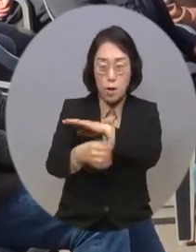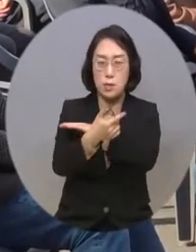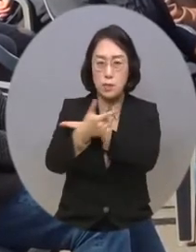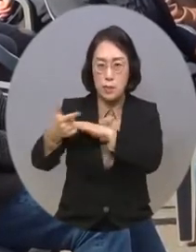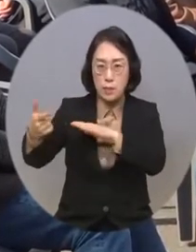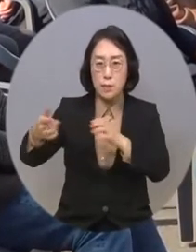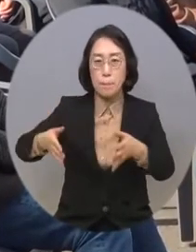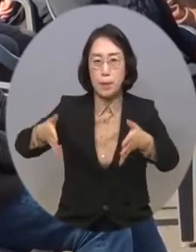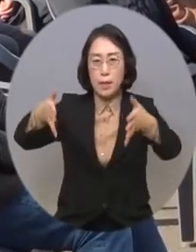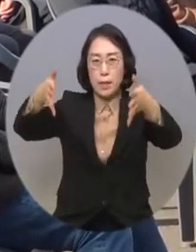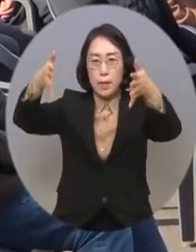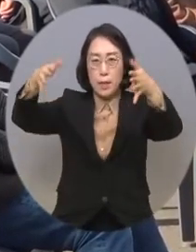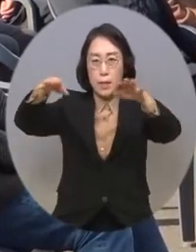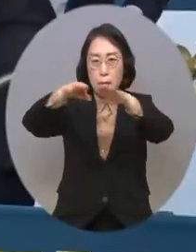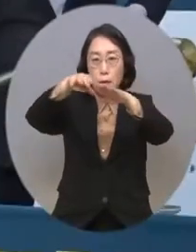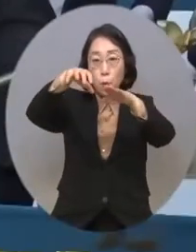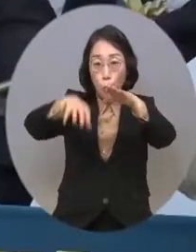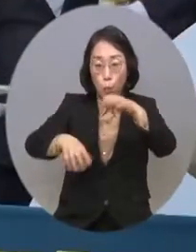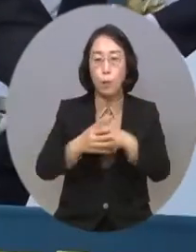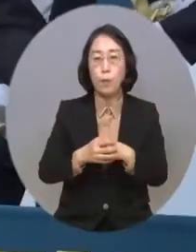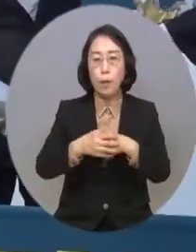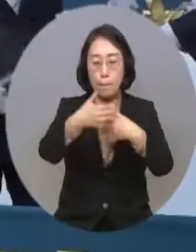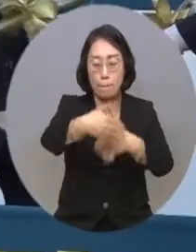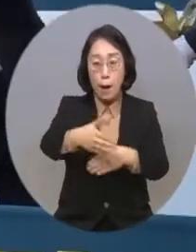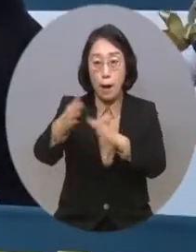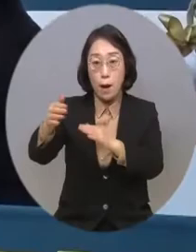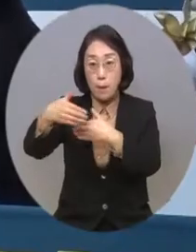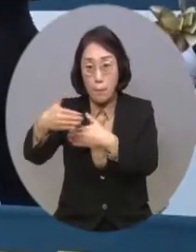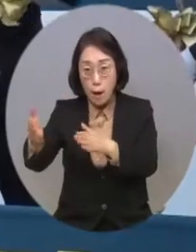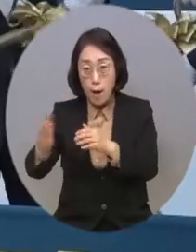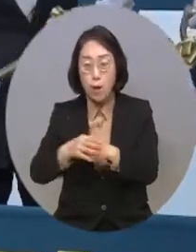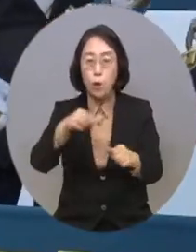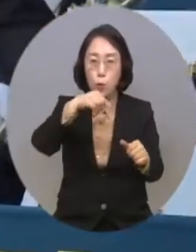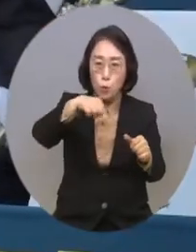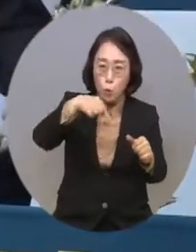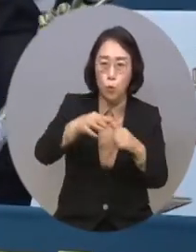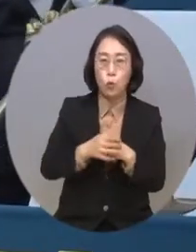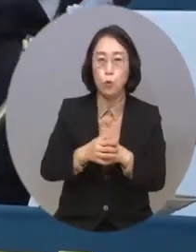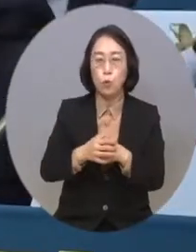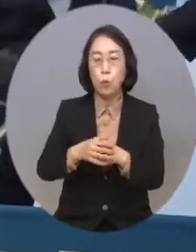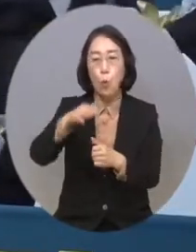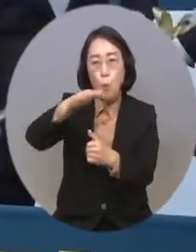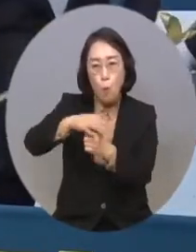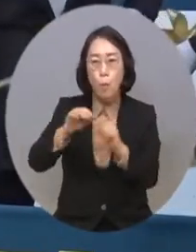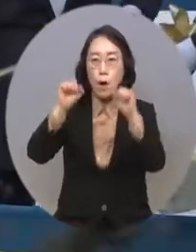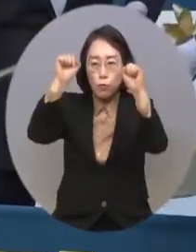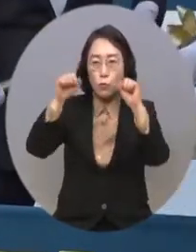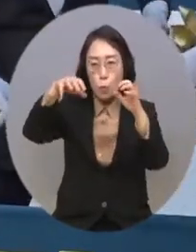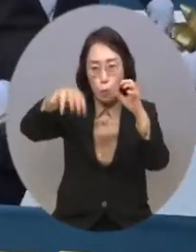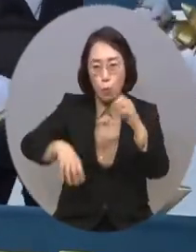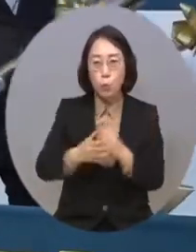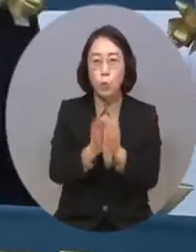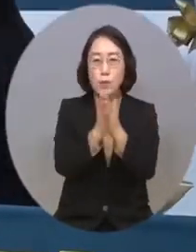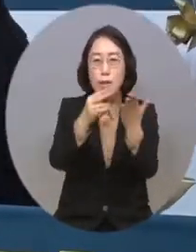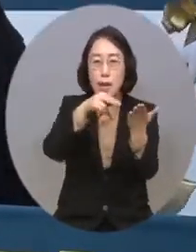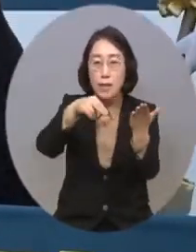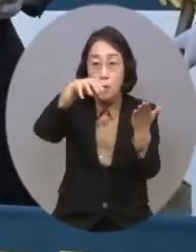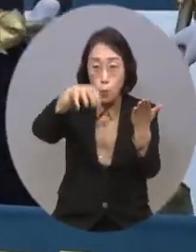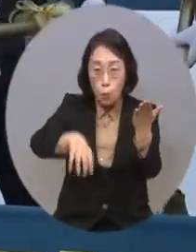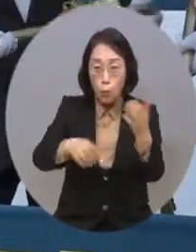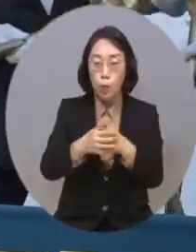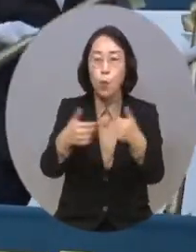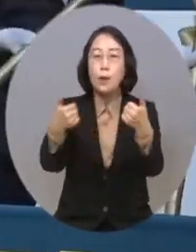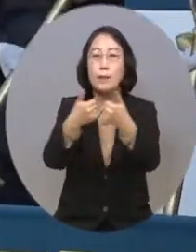주민 자율 공간, 강사실, 교육실, 다목적 홀, 유아 체육실, 작은 도서관,